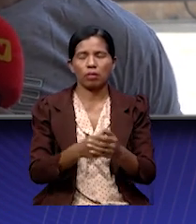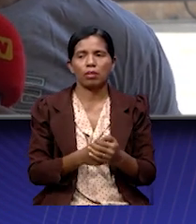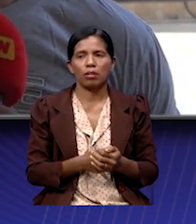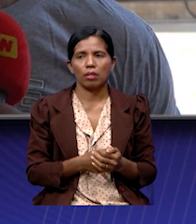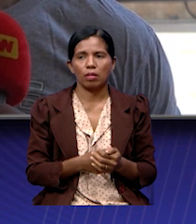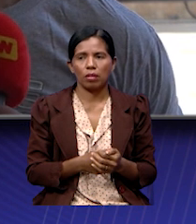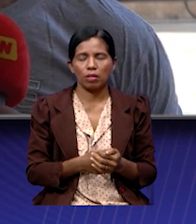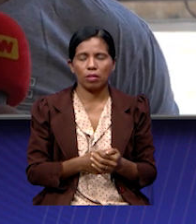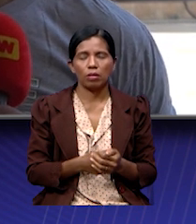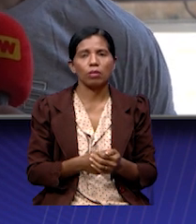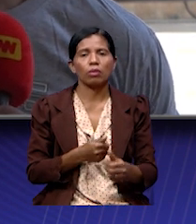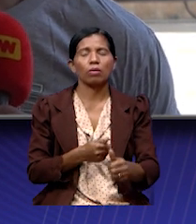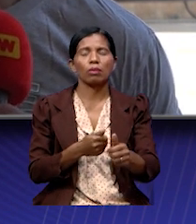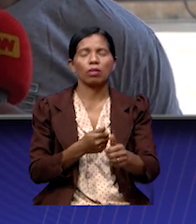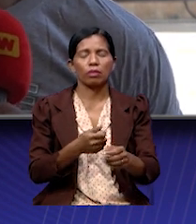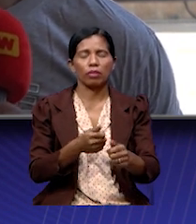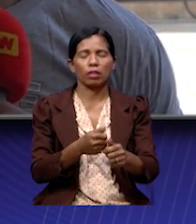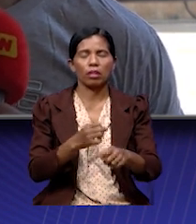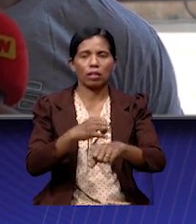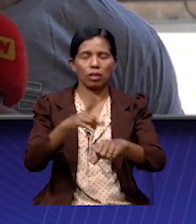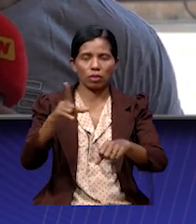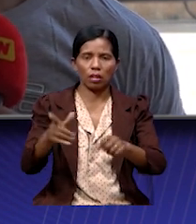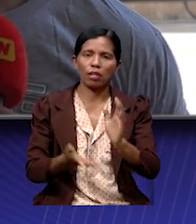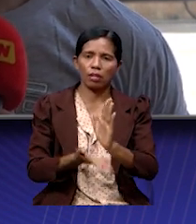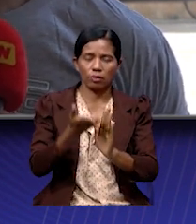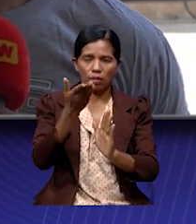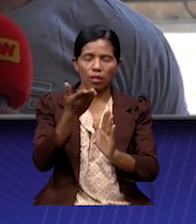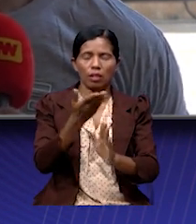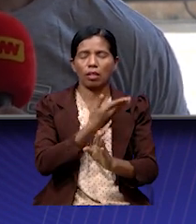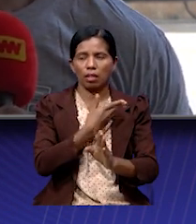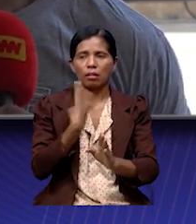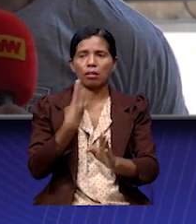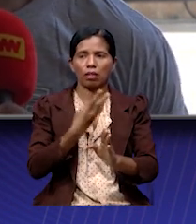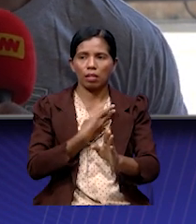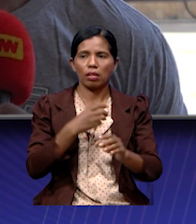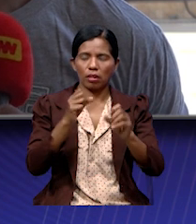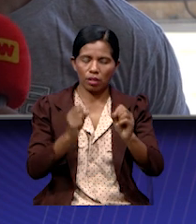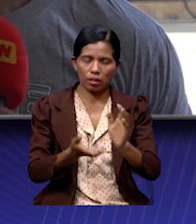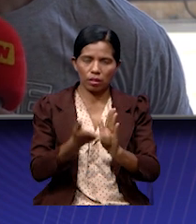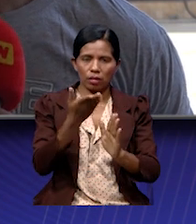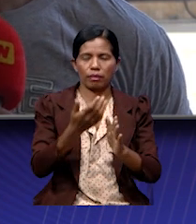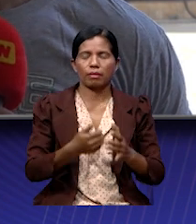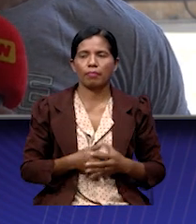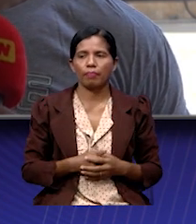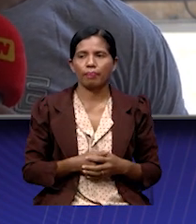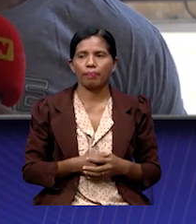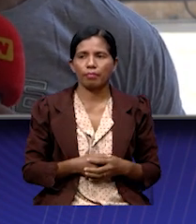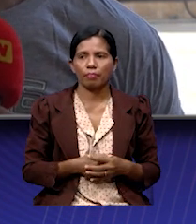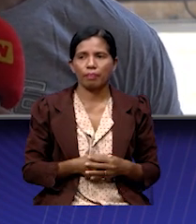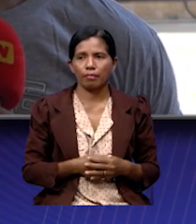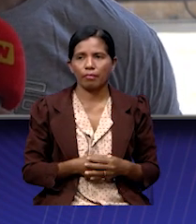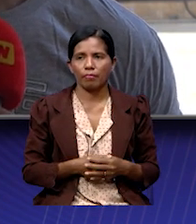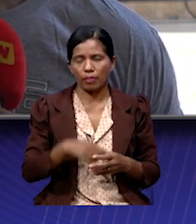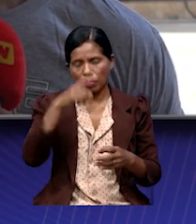presu internasional. Si internasional sai, ita ni obligamente tengki sai. Nel nat net tambah be